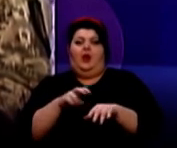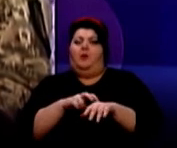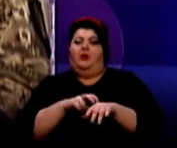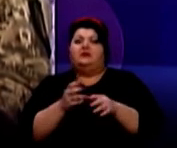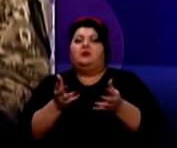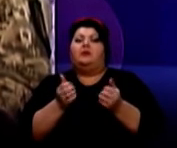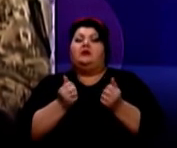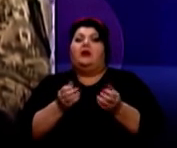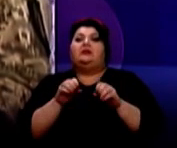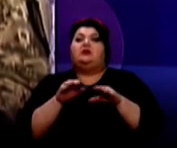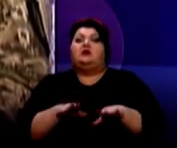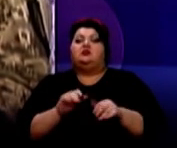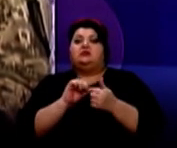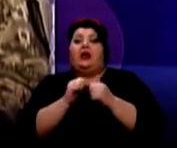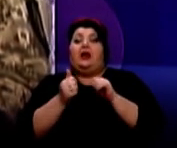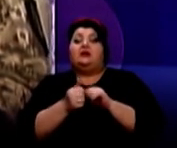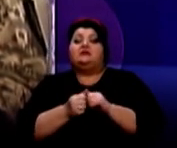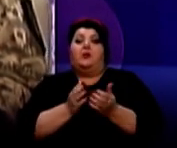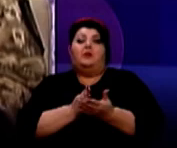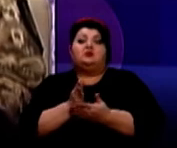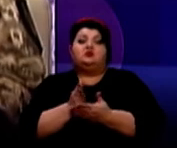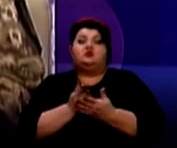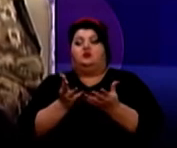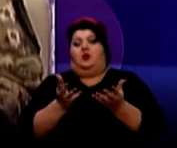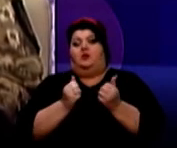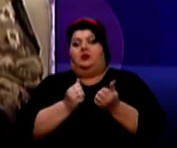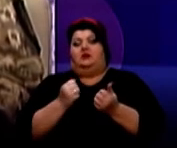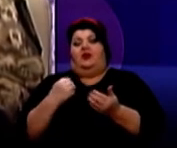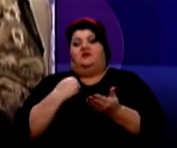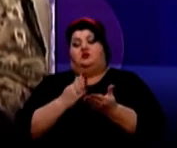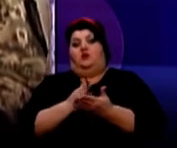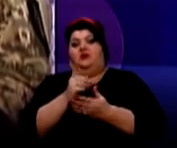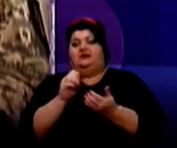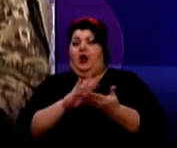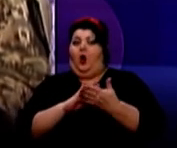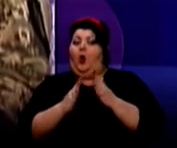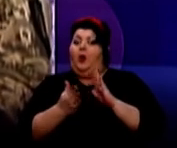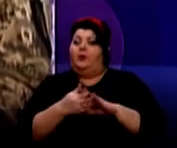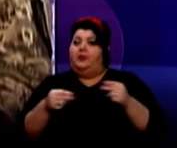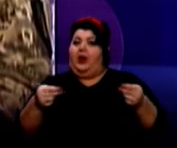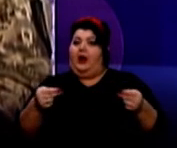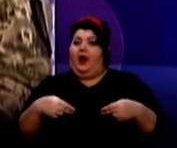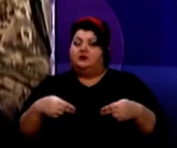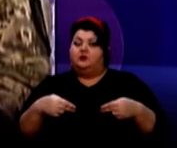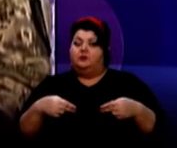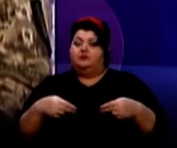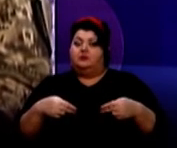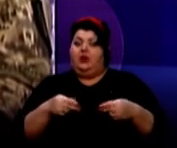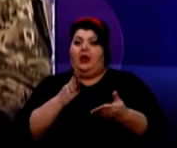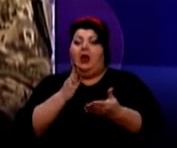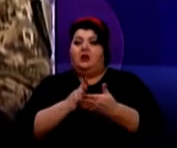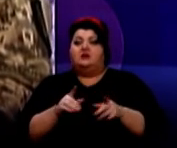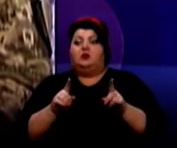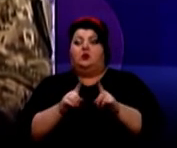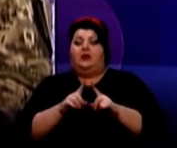приймати рішення і замість строкової служби обирати військову службу за контрактом. Причому існує такий особливий,